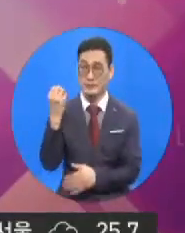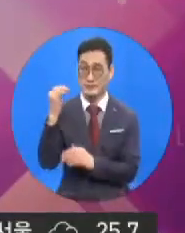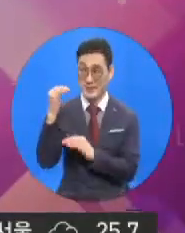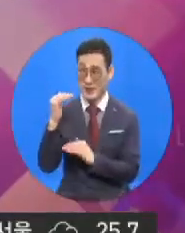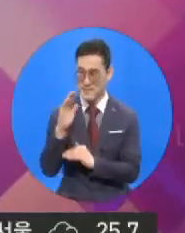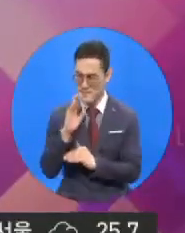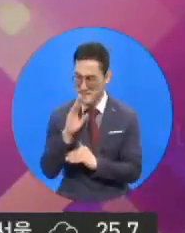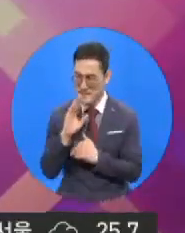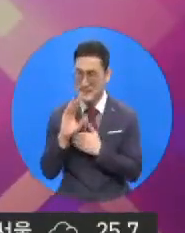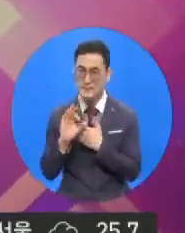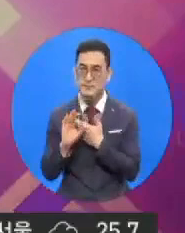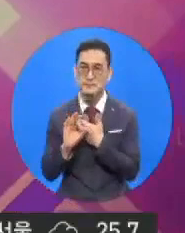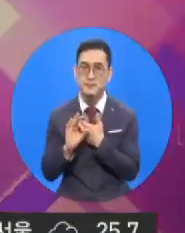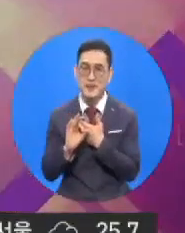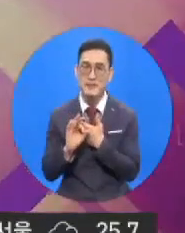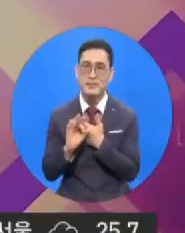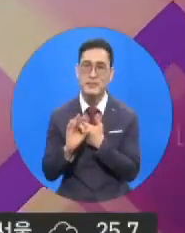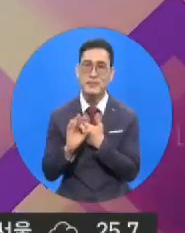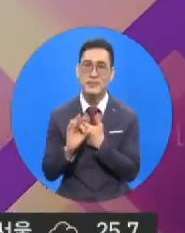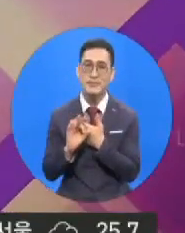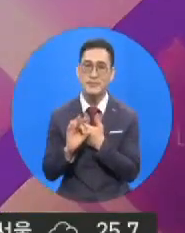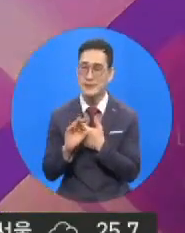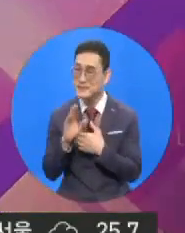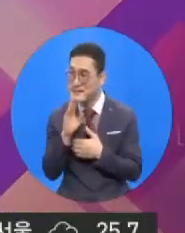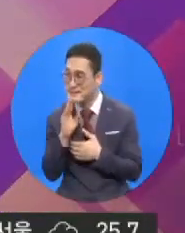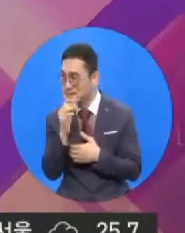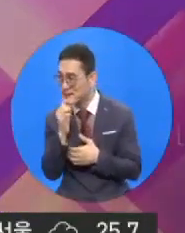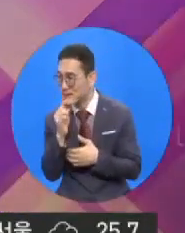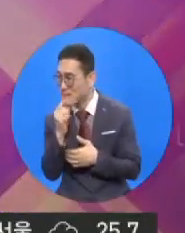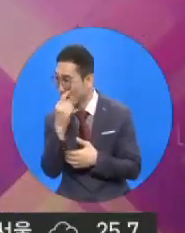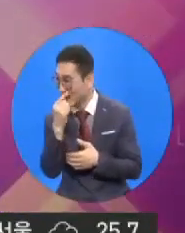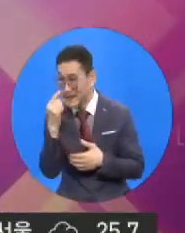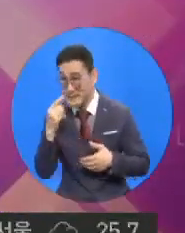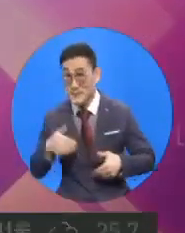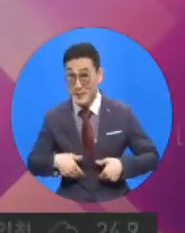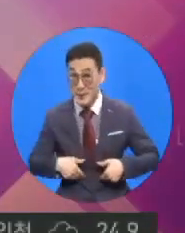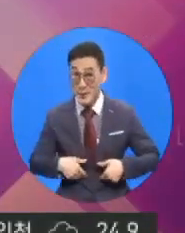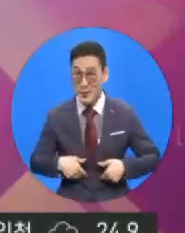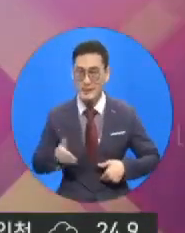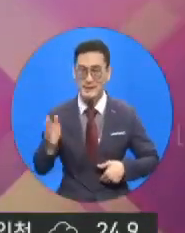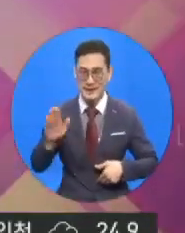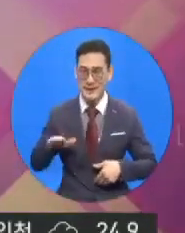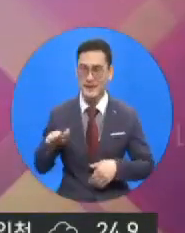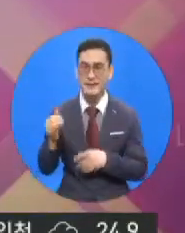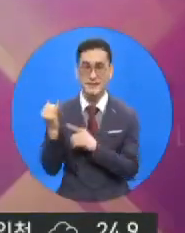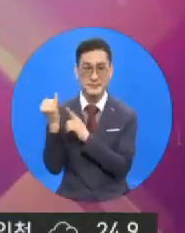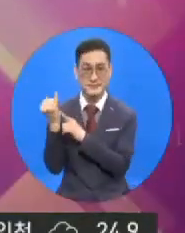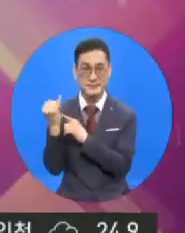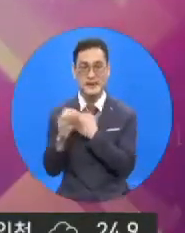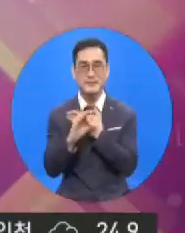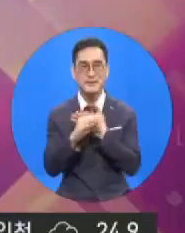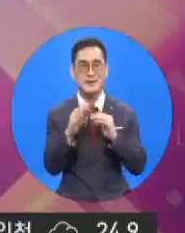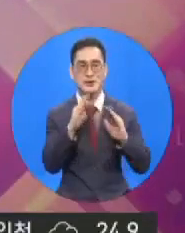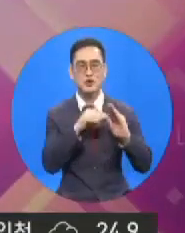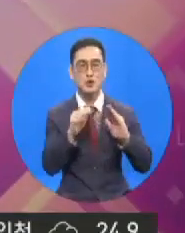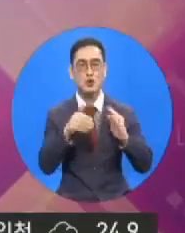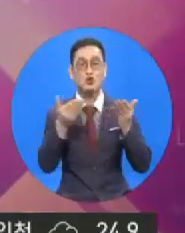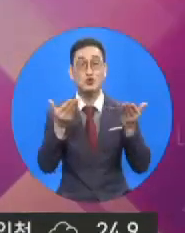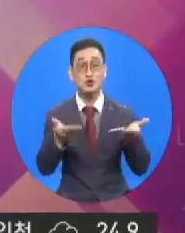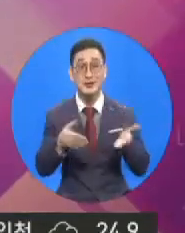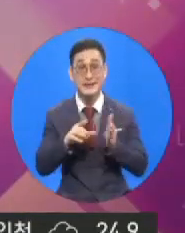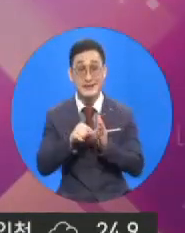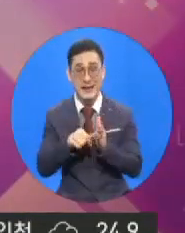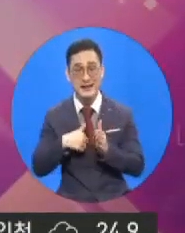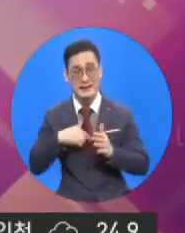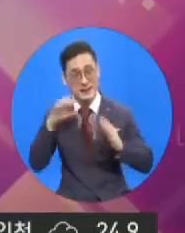이라는 전제를 말씀드리고 사실 여부에 대해서 좀 따져봐야 된다고 했는데 하루 만에 정경 부부장이 임시 공휴일에 별도 의견 내지